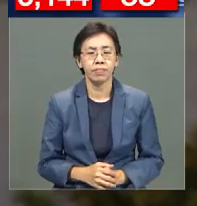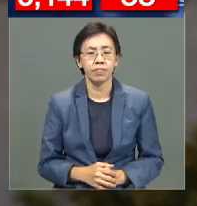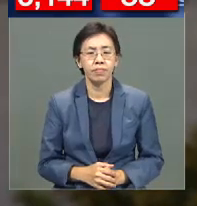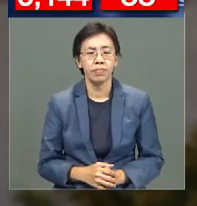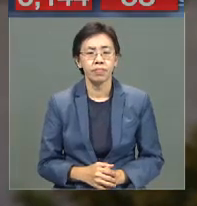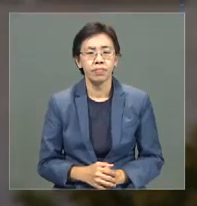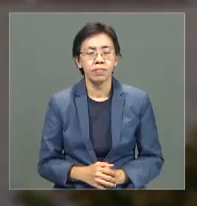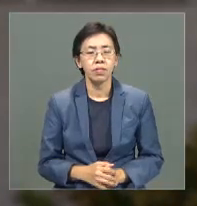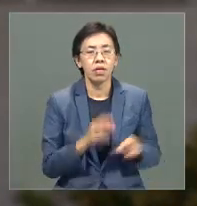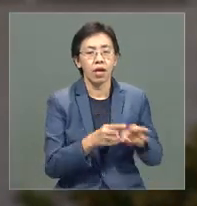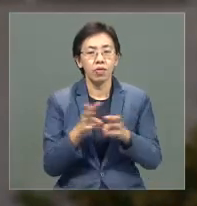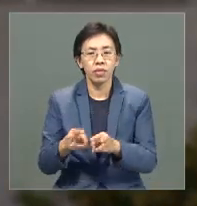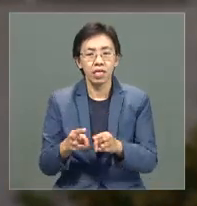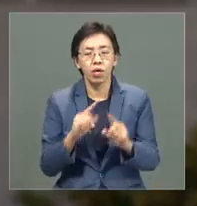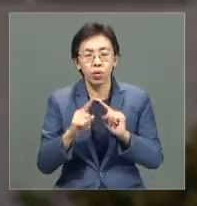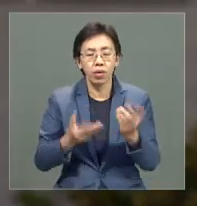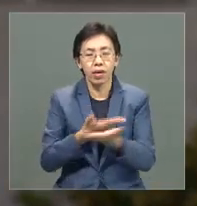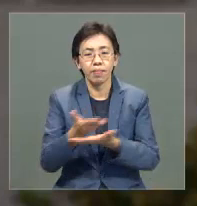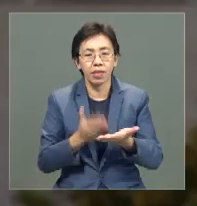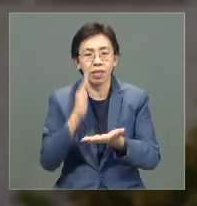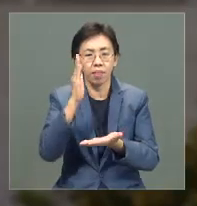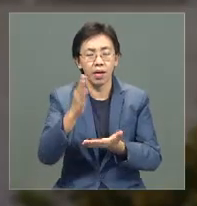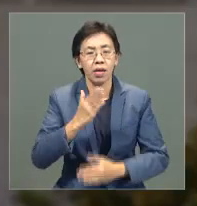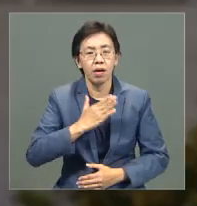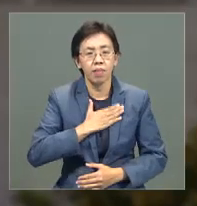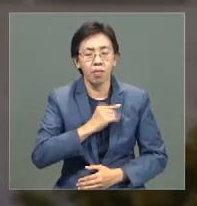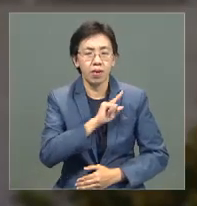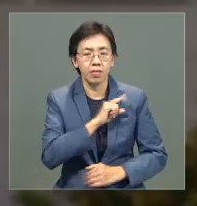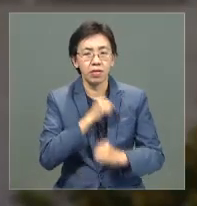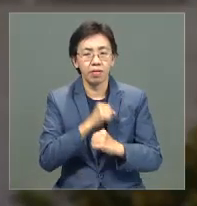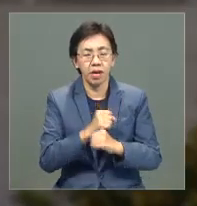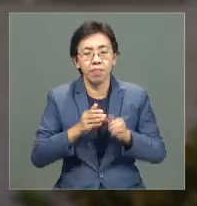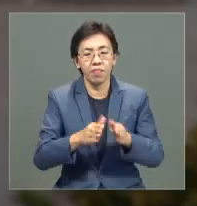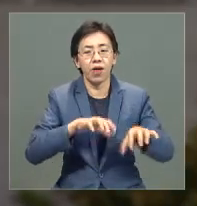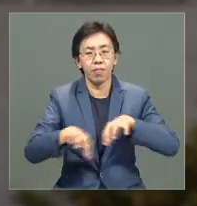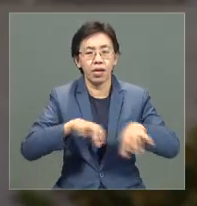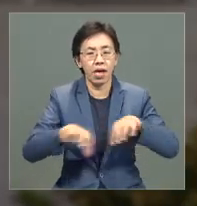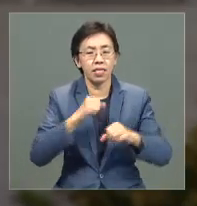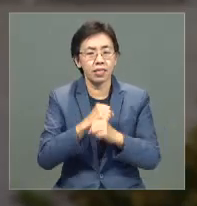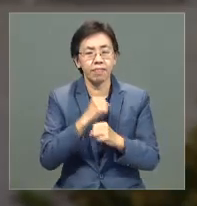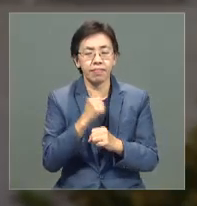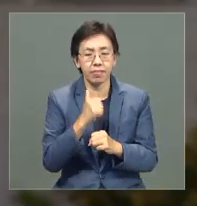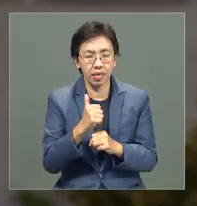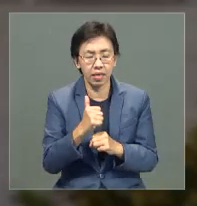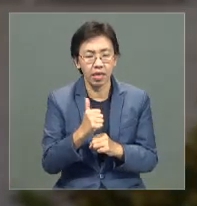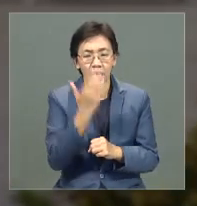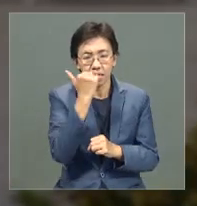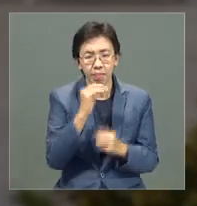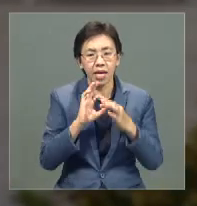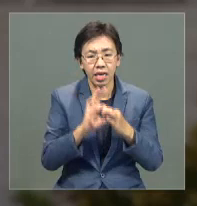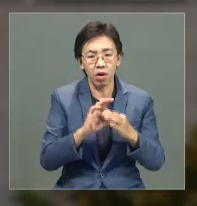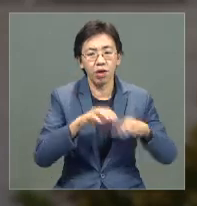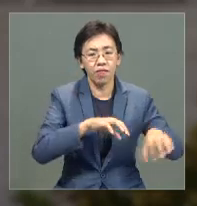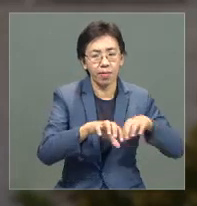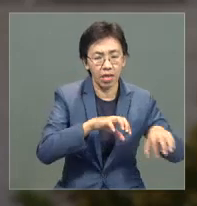ก็เดี๋ยวหาช่องทางวิธีการคุยกันต่อไปวันนี้ผมก็ทำหน้าที่ของผมในฐานะฝ่ายบริหารให้ดีที่สุดนะเพราะมันเกี่ยวข้องฝ่ายบริหารฝ่ายนิ